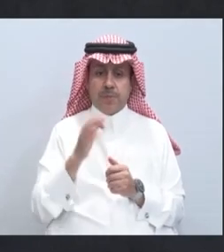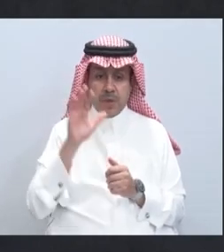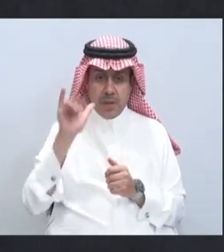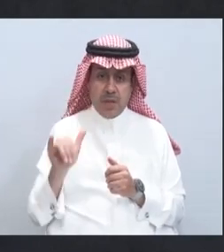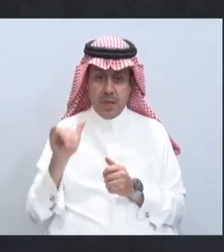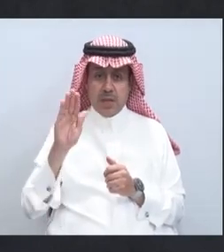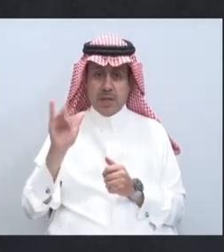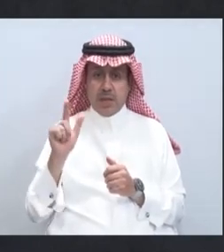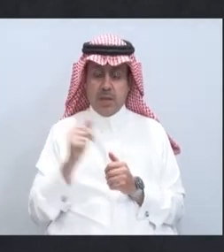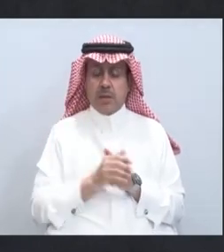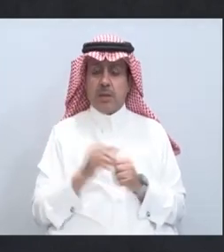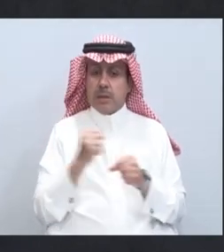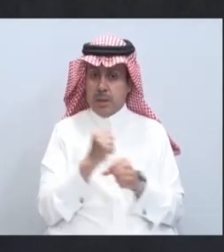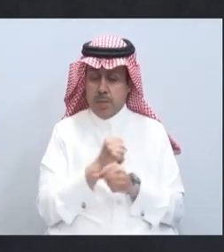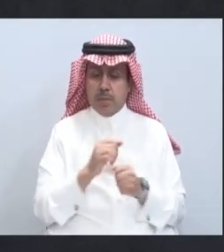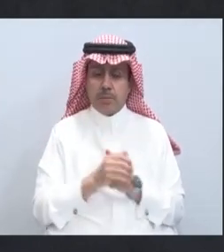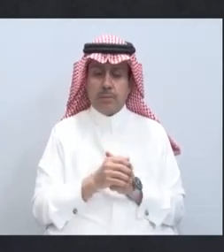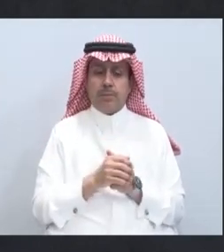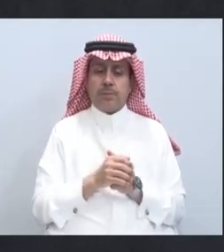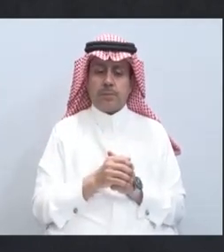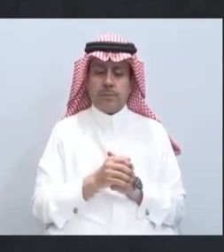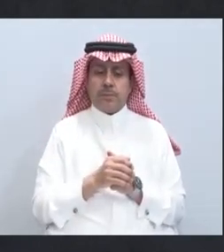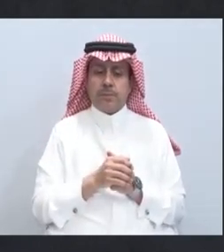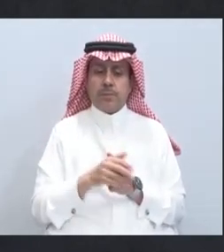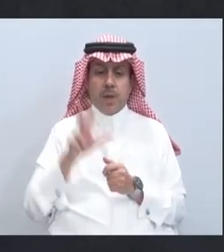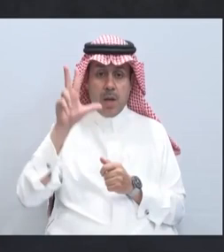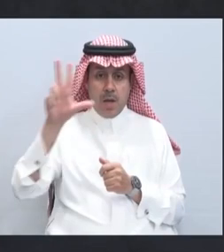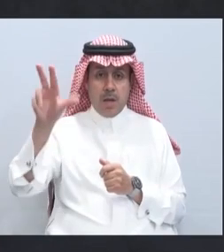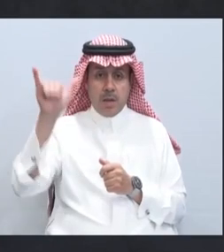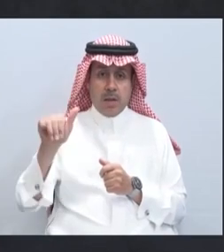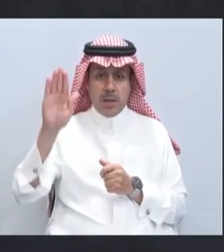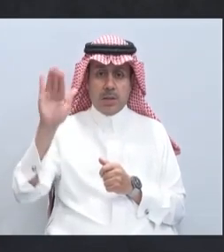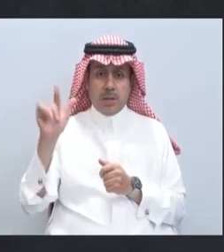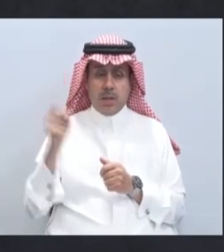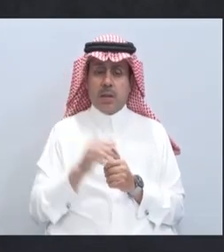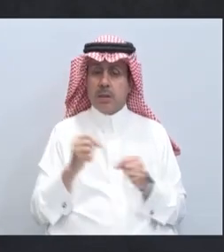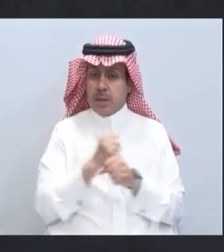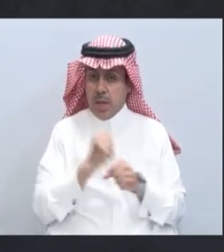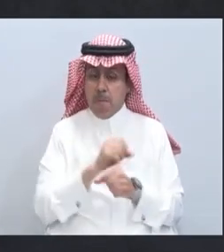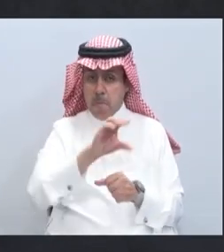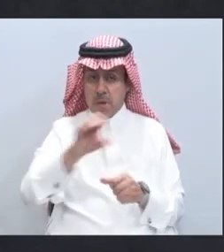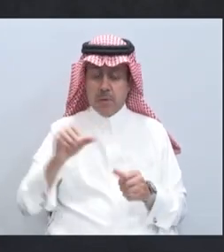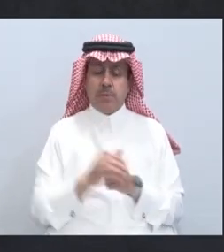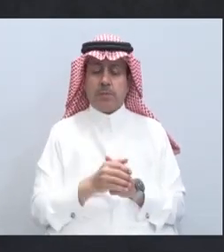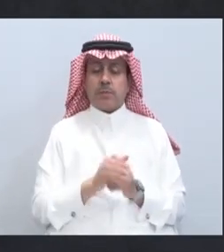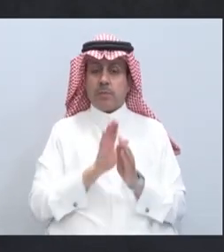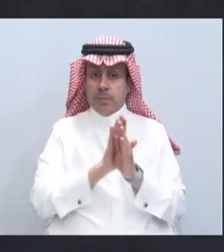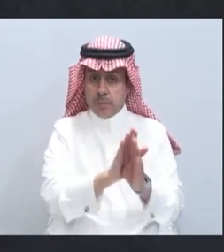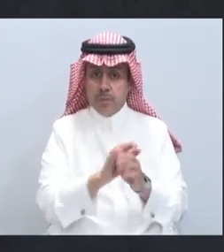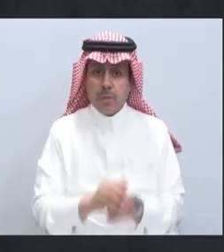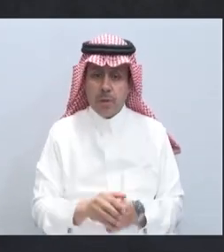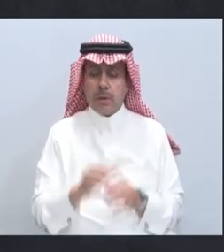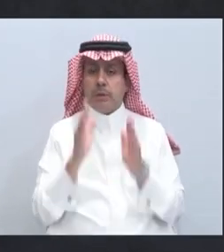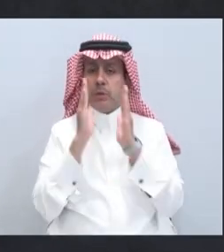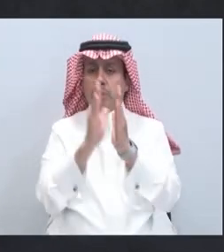المكتبات يعني باستخدام هذا او معظم المكتبات تقوم باستخدام هذا البرنامج ليساعدها على تصنيف